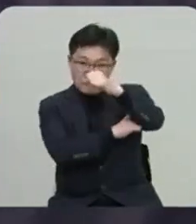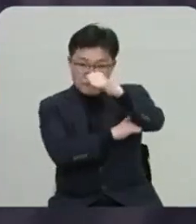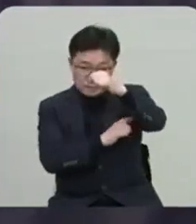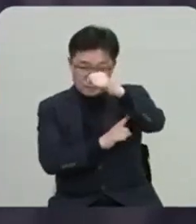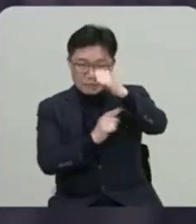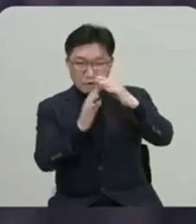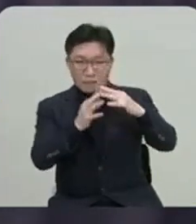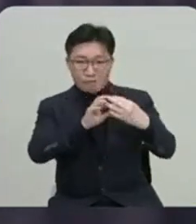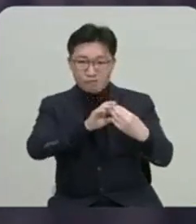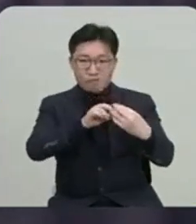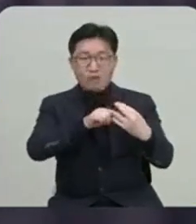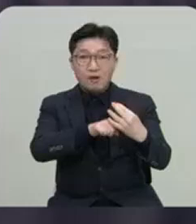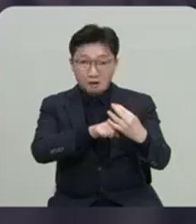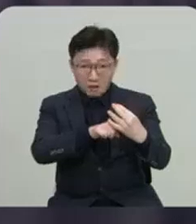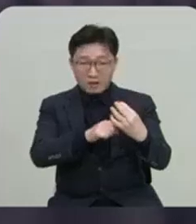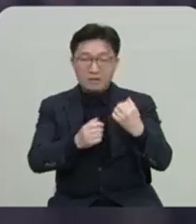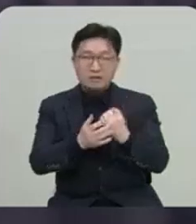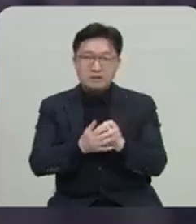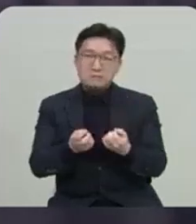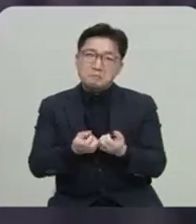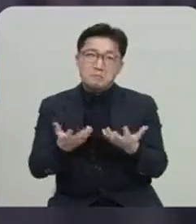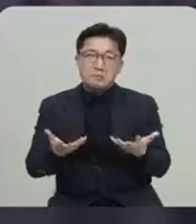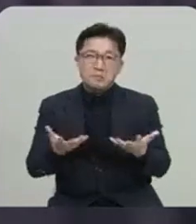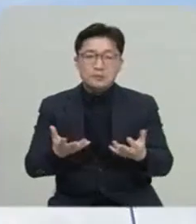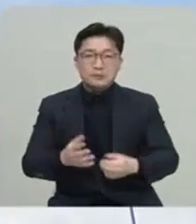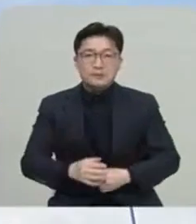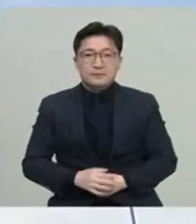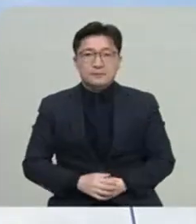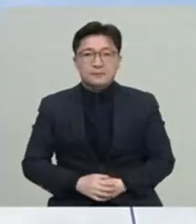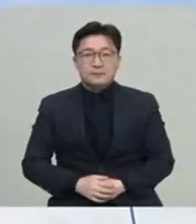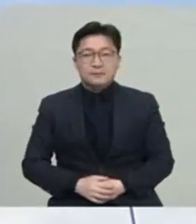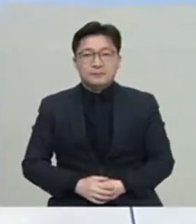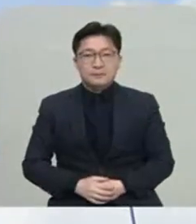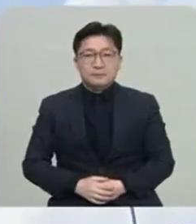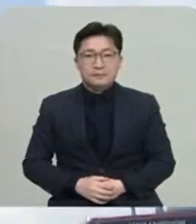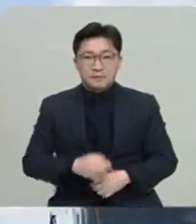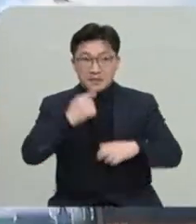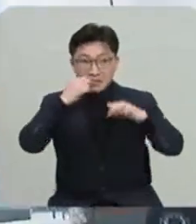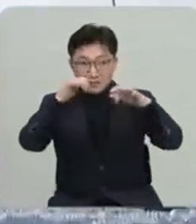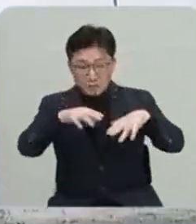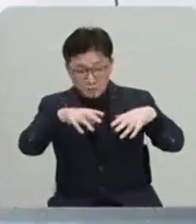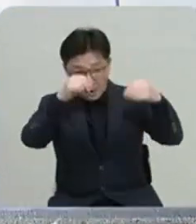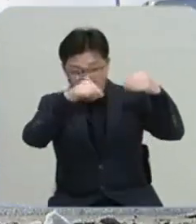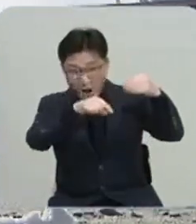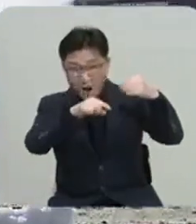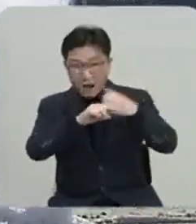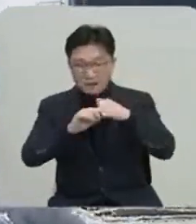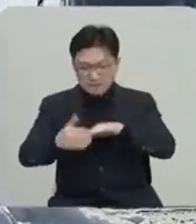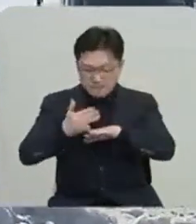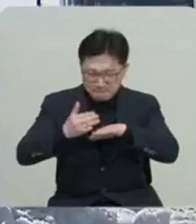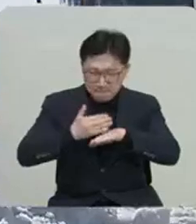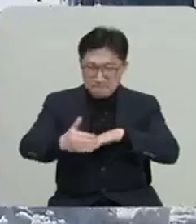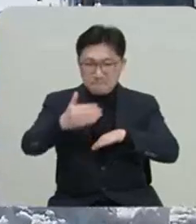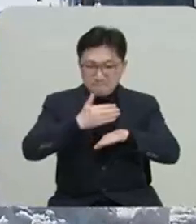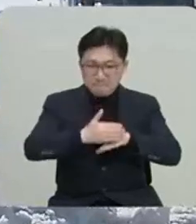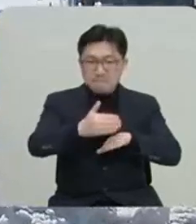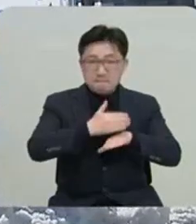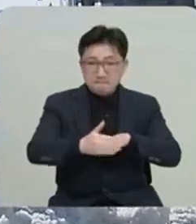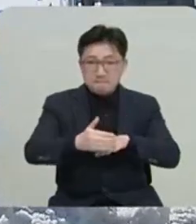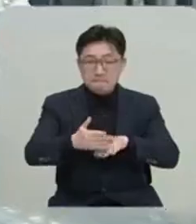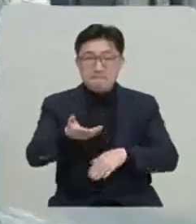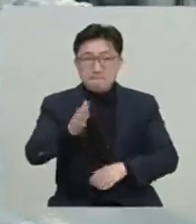상태이고 제 역할을 못하는 상황이라서 눈이 그치면서 본격적인 재설 작업이